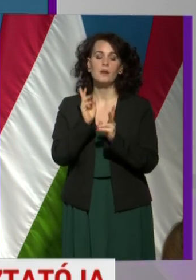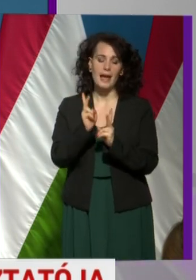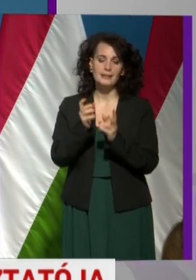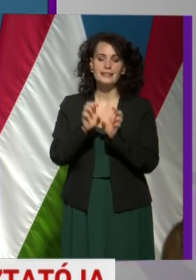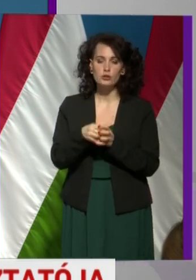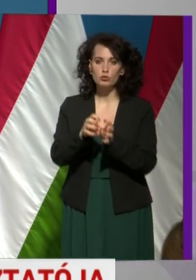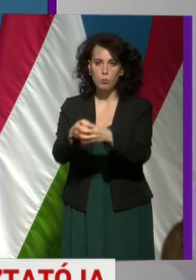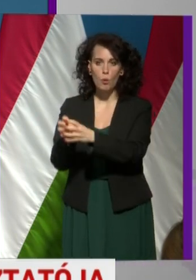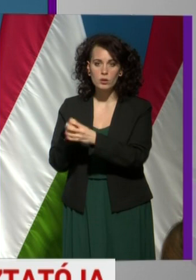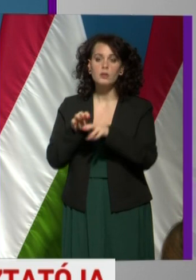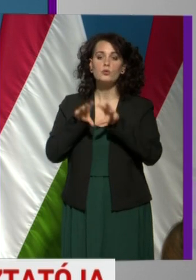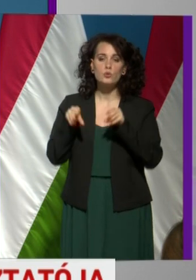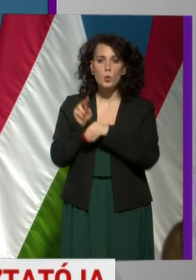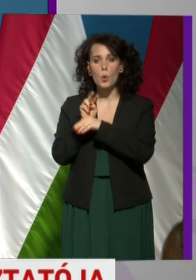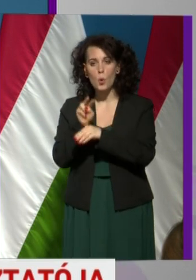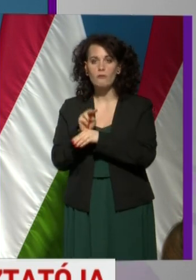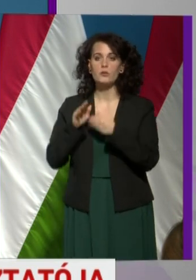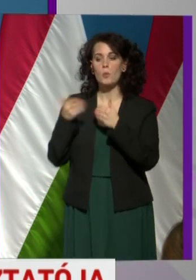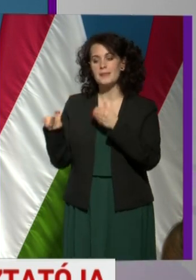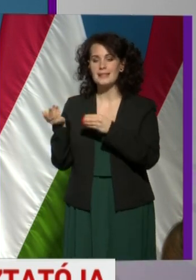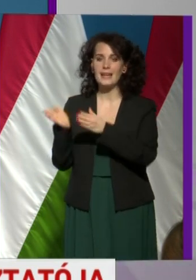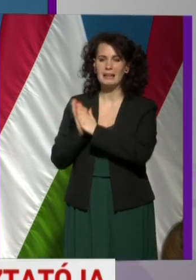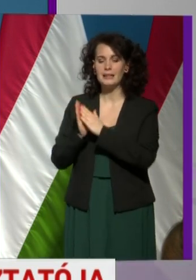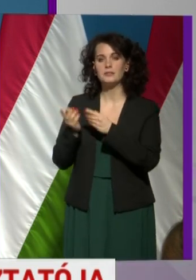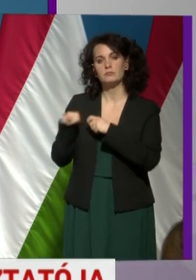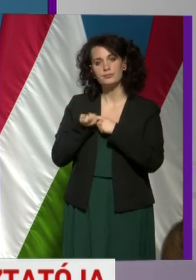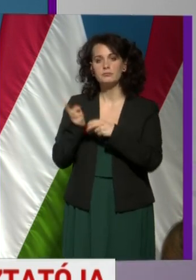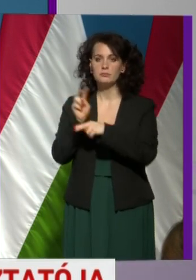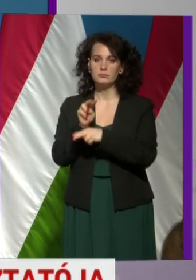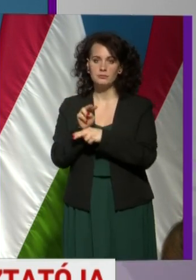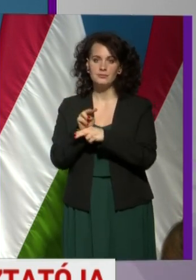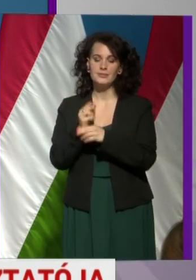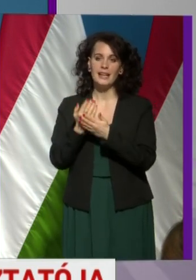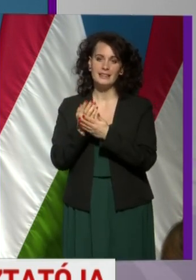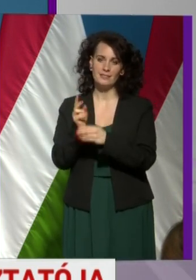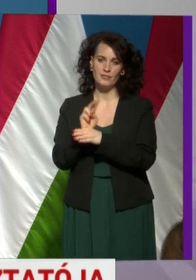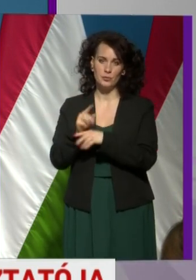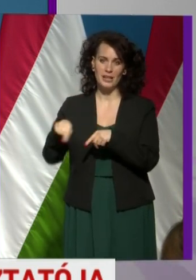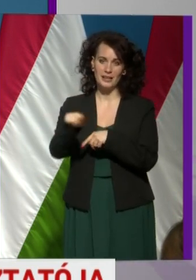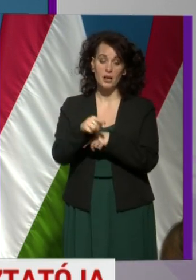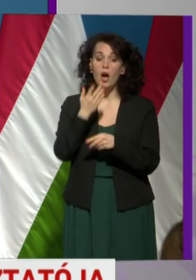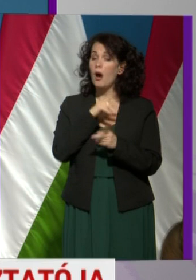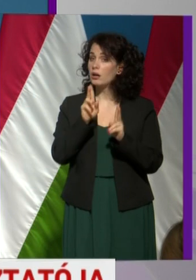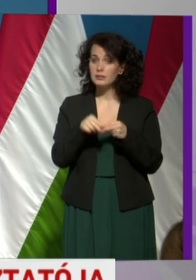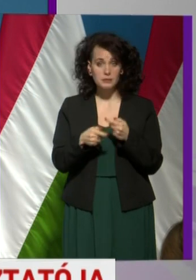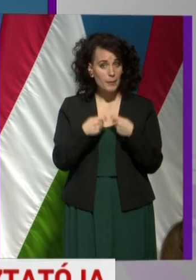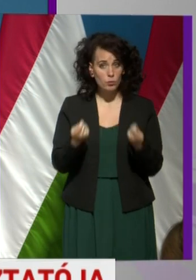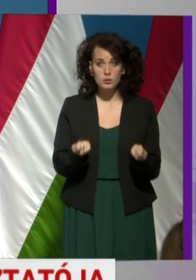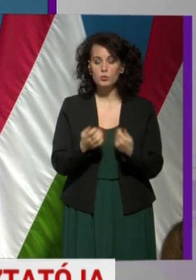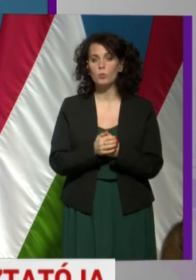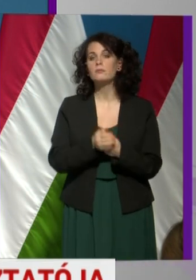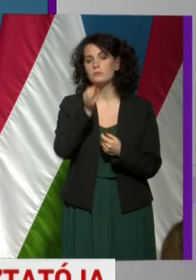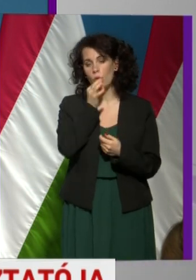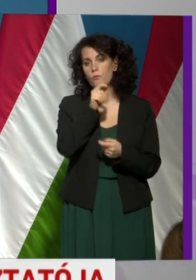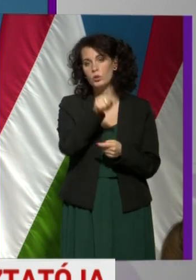szülők, szomszédok megoldásával, bevonásával lássák el az ő felügyeletüket. Ahol azonban ez nem megoldható, ott az óvoda